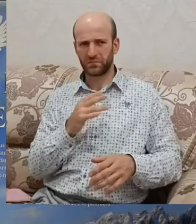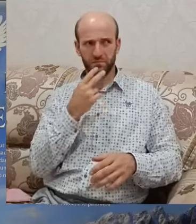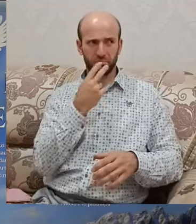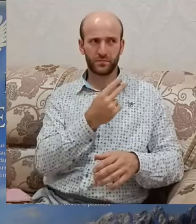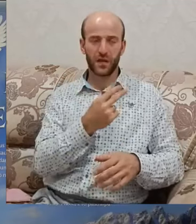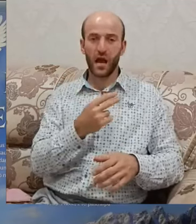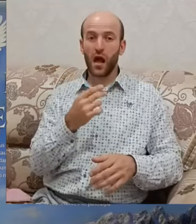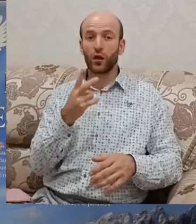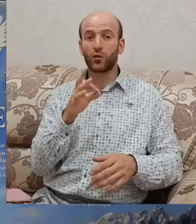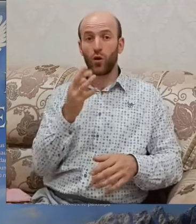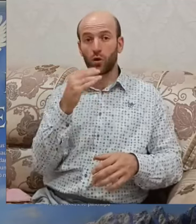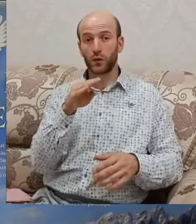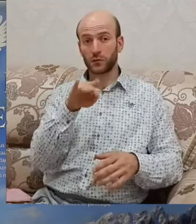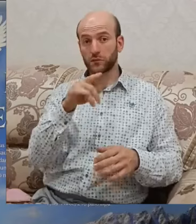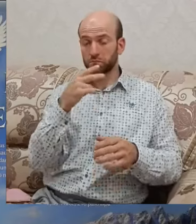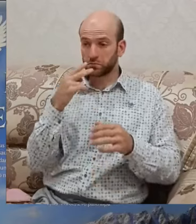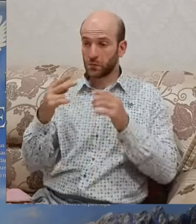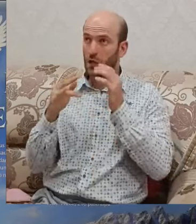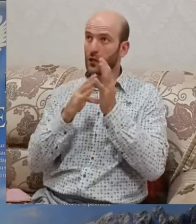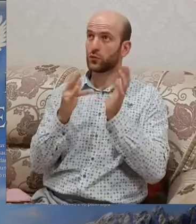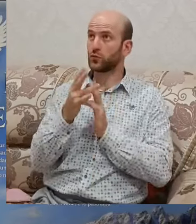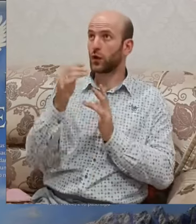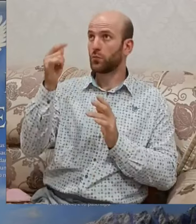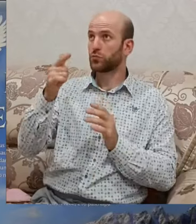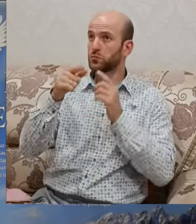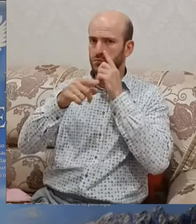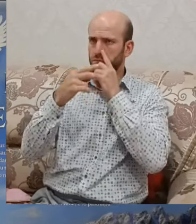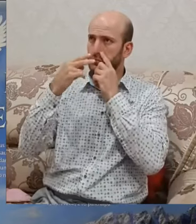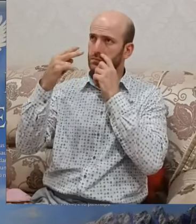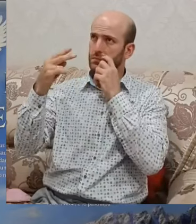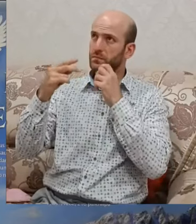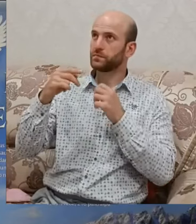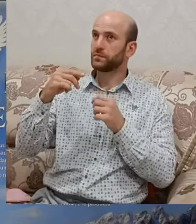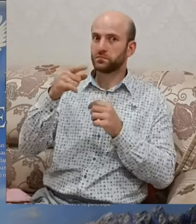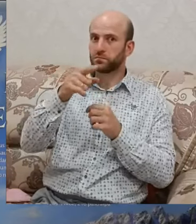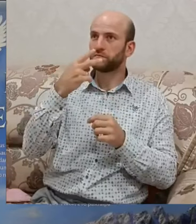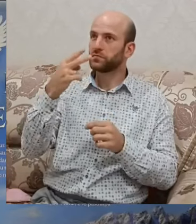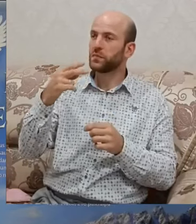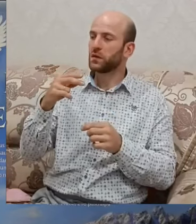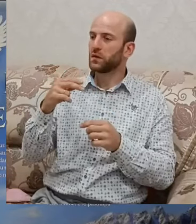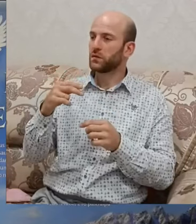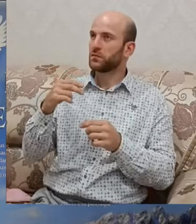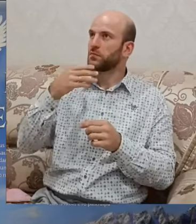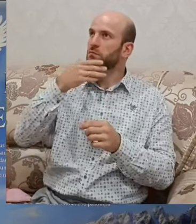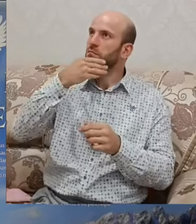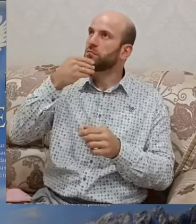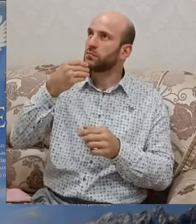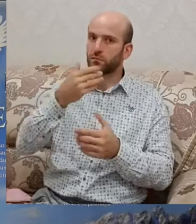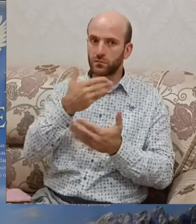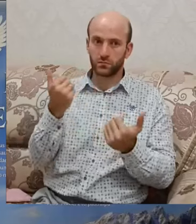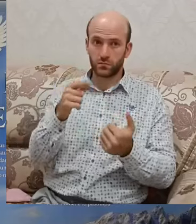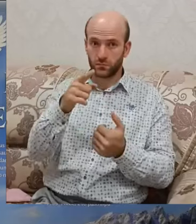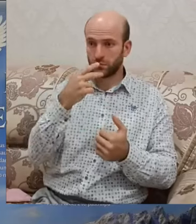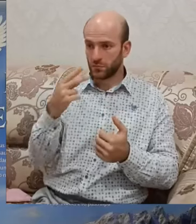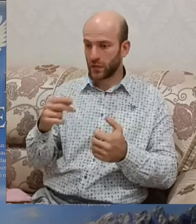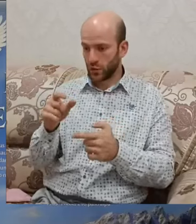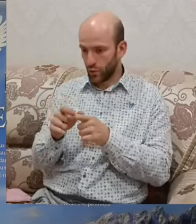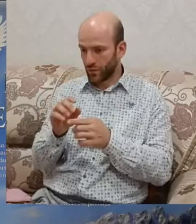jame nebuvo jokio grožio, kad jo norėtume. Слово говорит, что в нём не было никакой красоты, чтобы его возжелали.